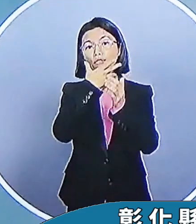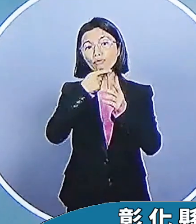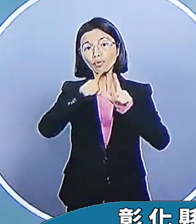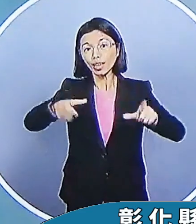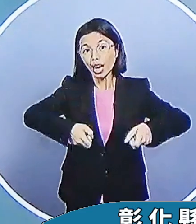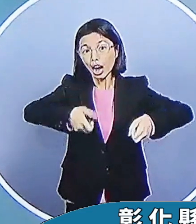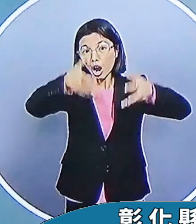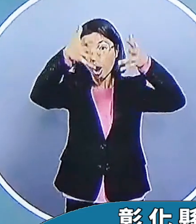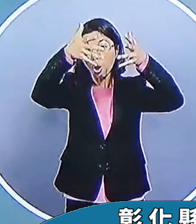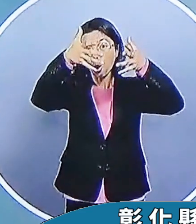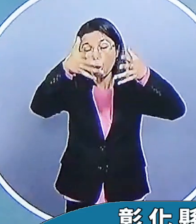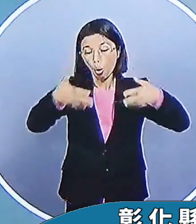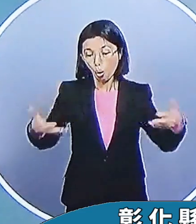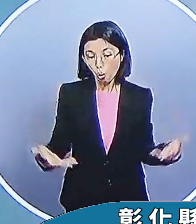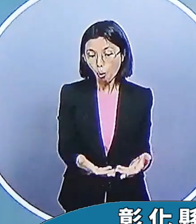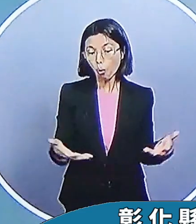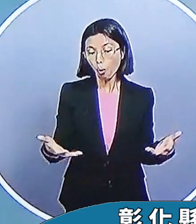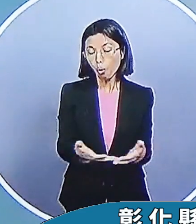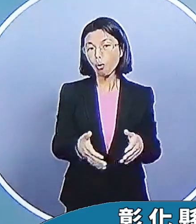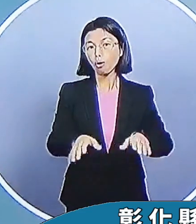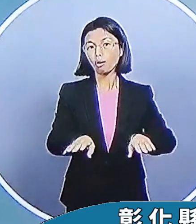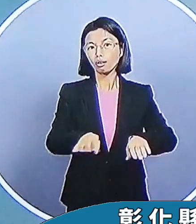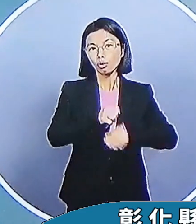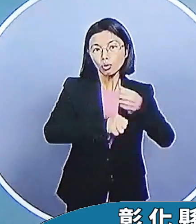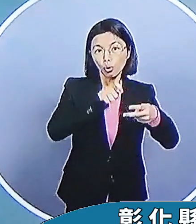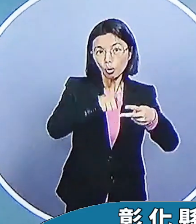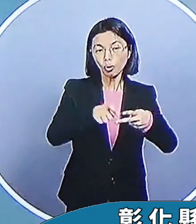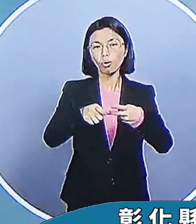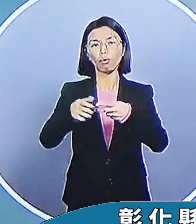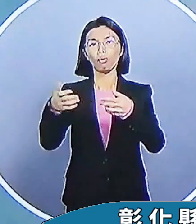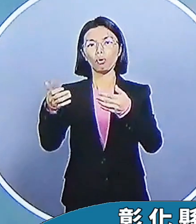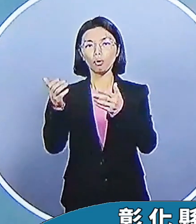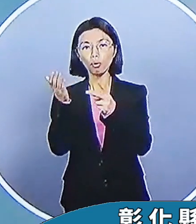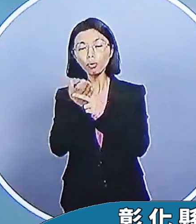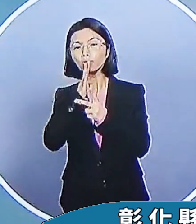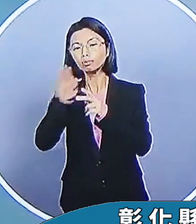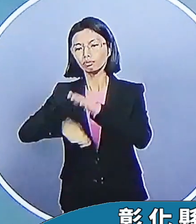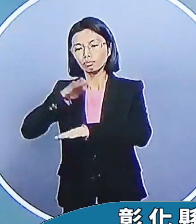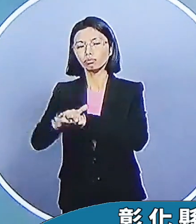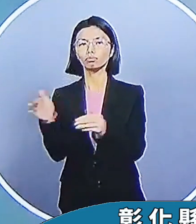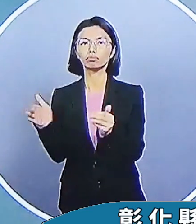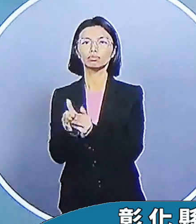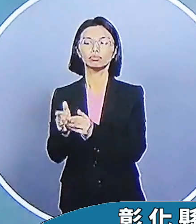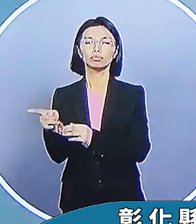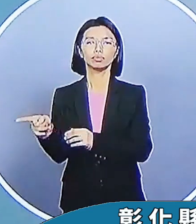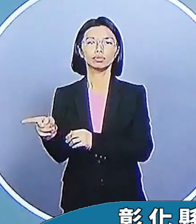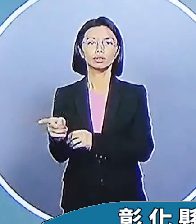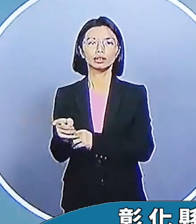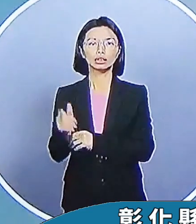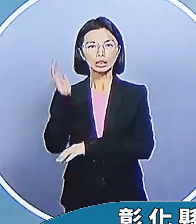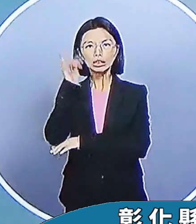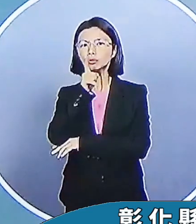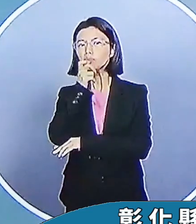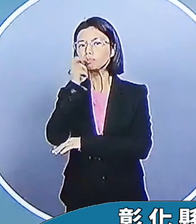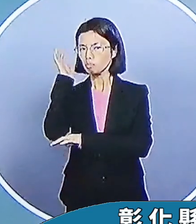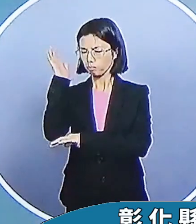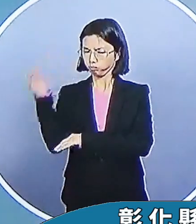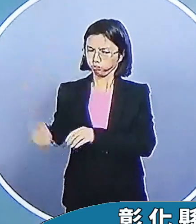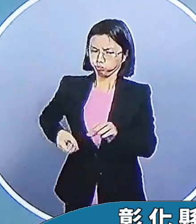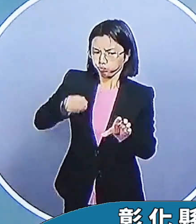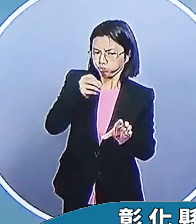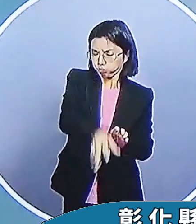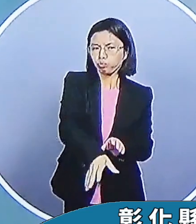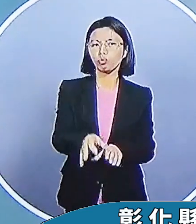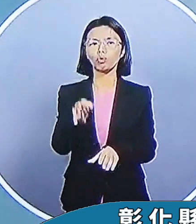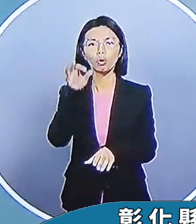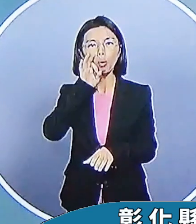在这个动工，啊有也是一直完成。所以中央政府是挹注非常多的经费